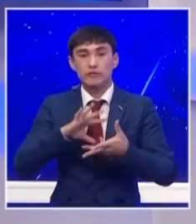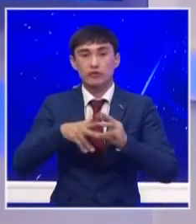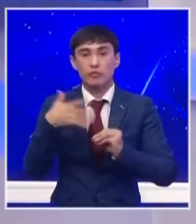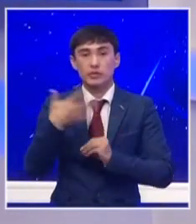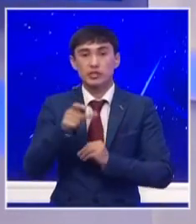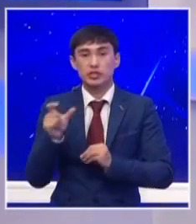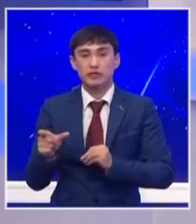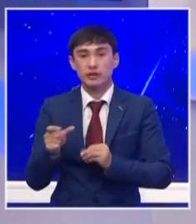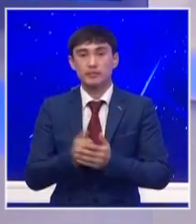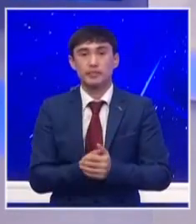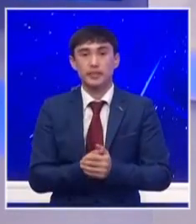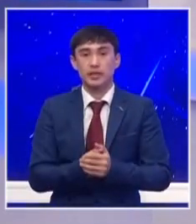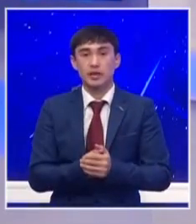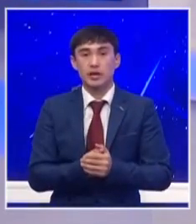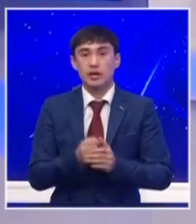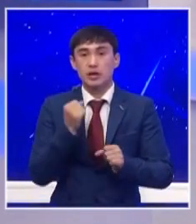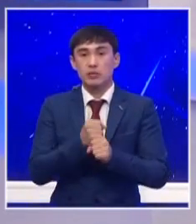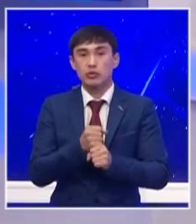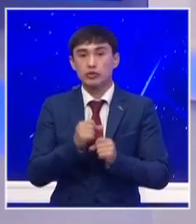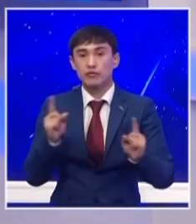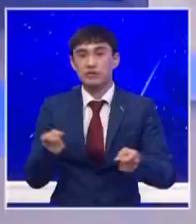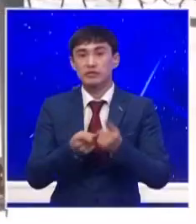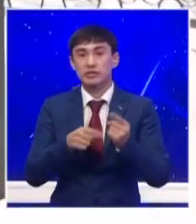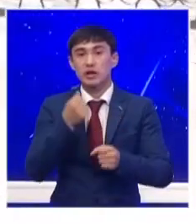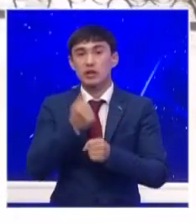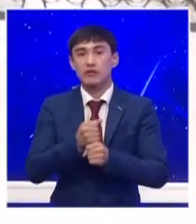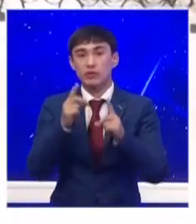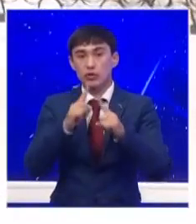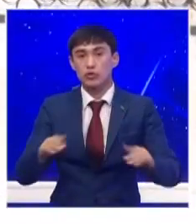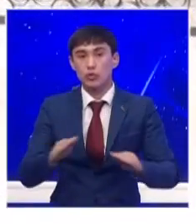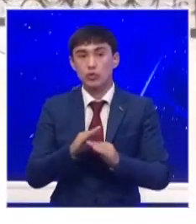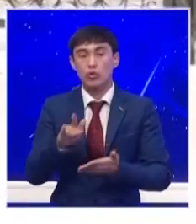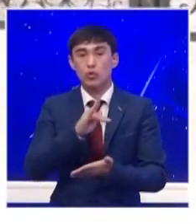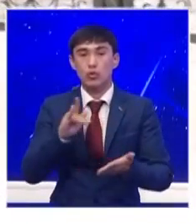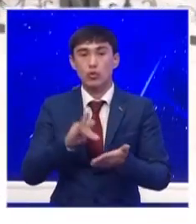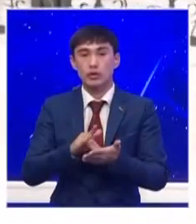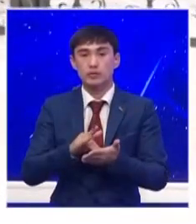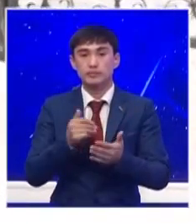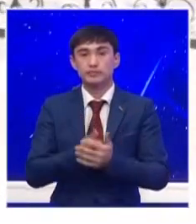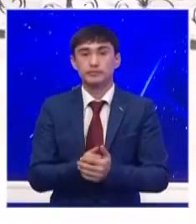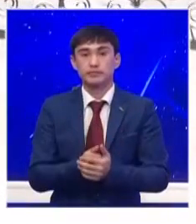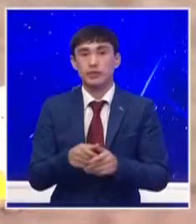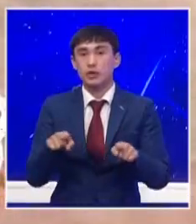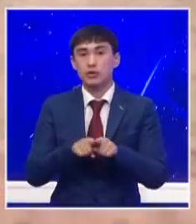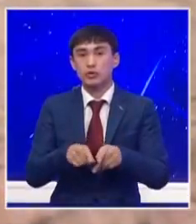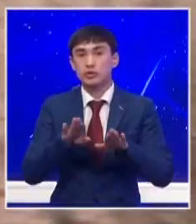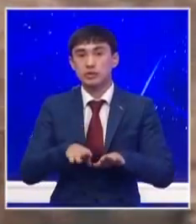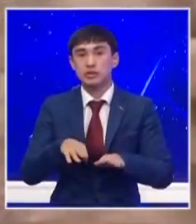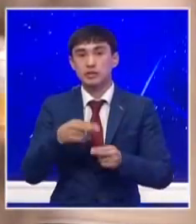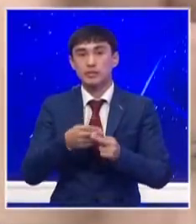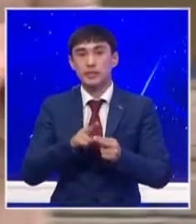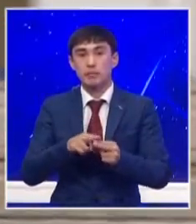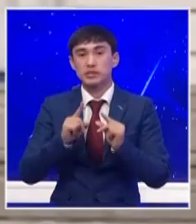50 человек рабочие возводили главную ёлку города тоже не остались без